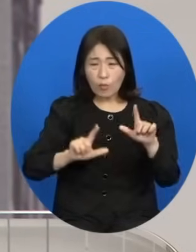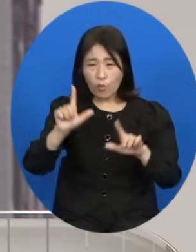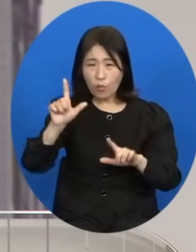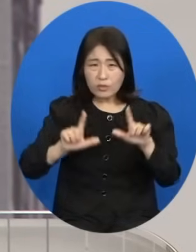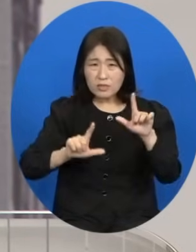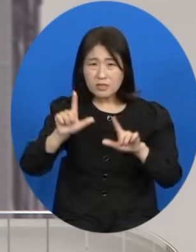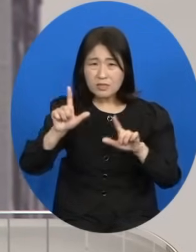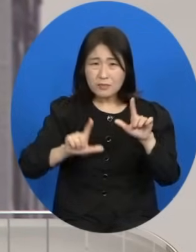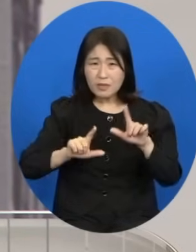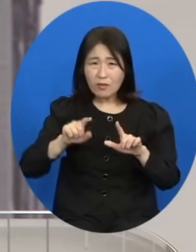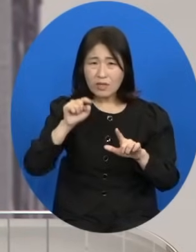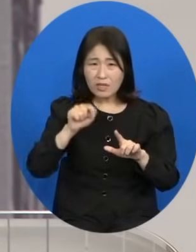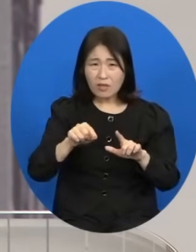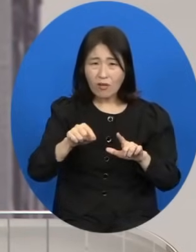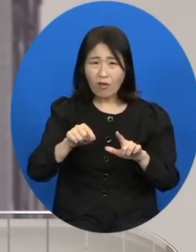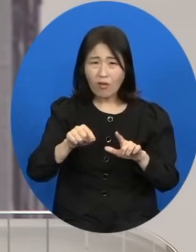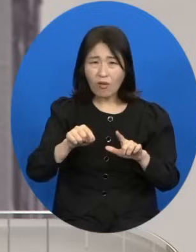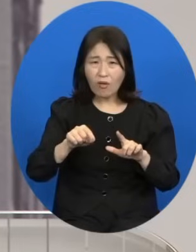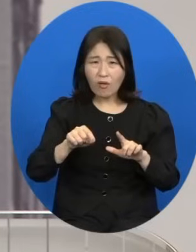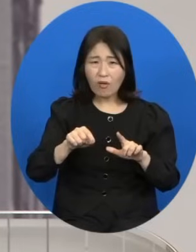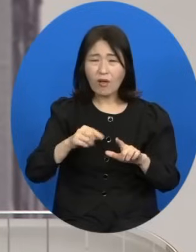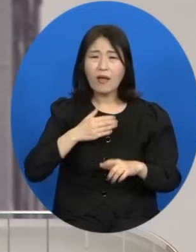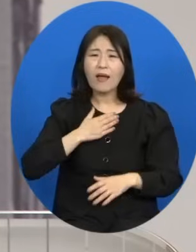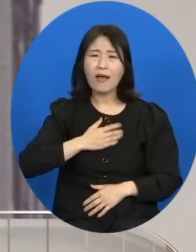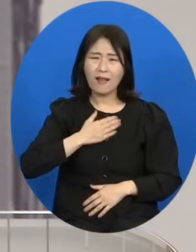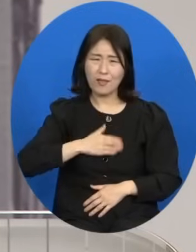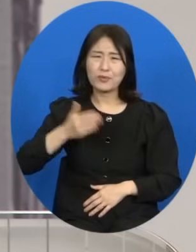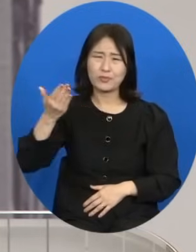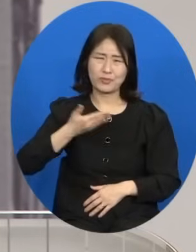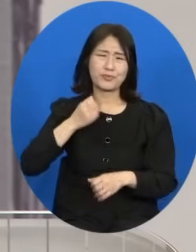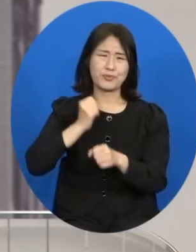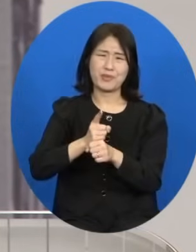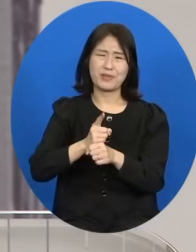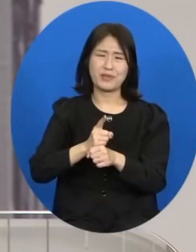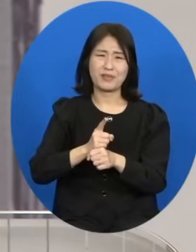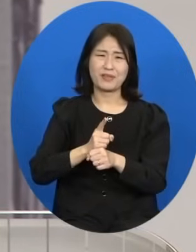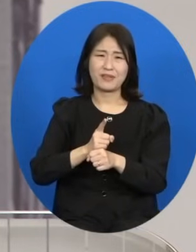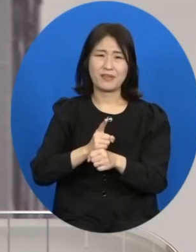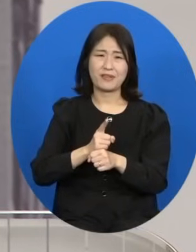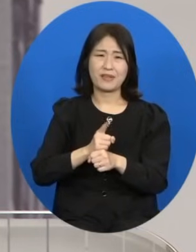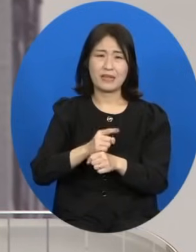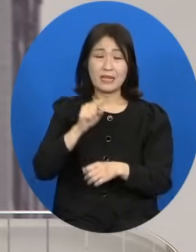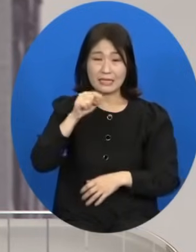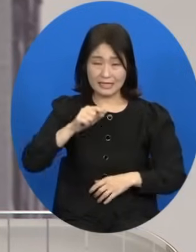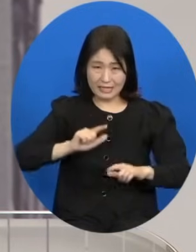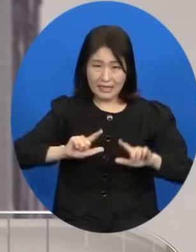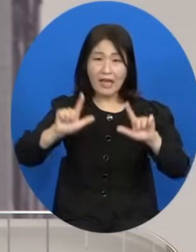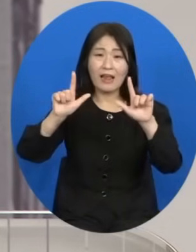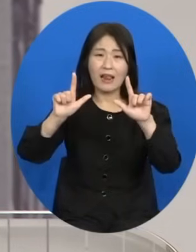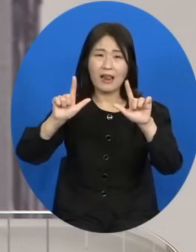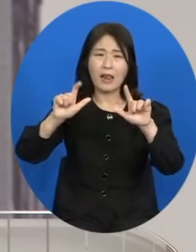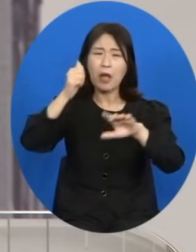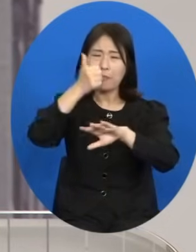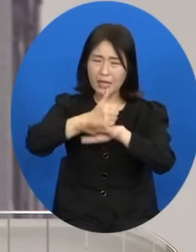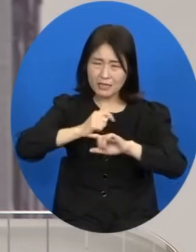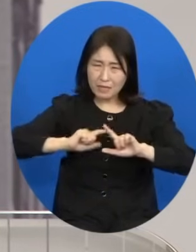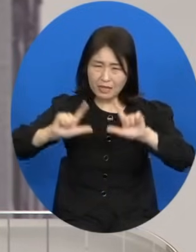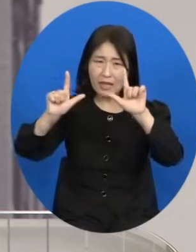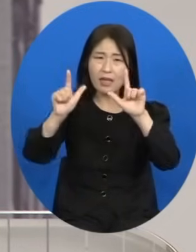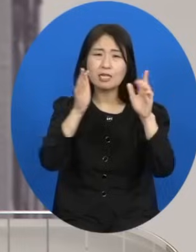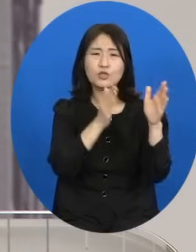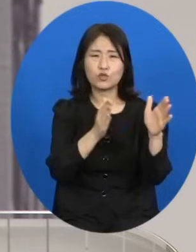우리가 죽어봐야 하는게 아니고 이미 말씀을 통해 알려 주셨잖아요 그날을 준비하라는 겁니다 그게